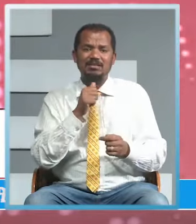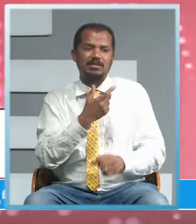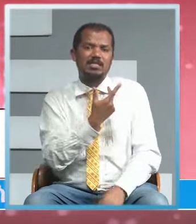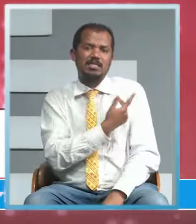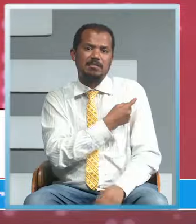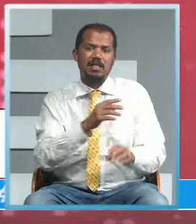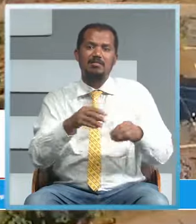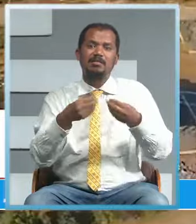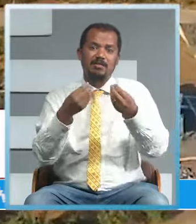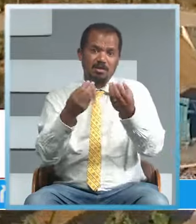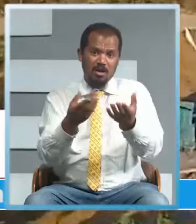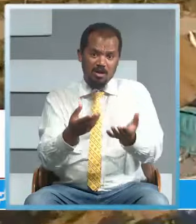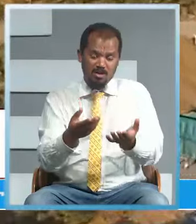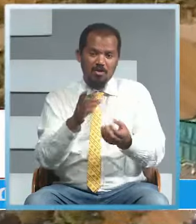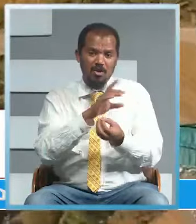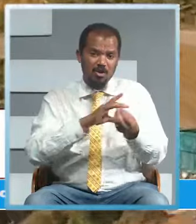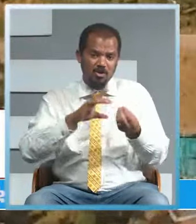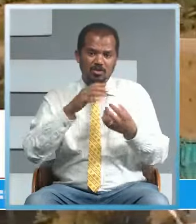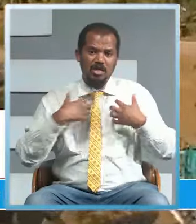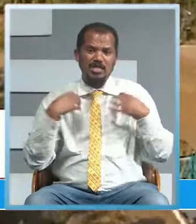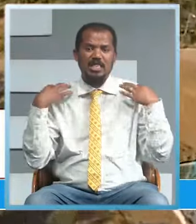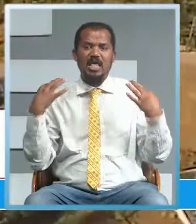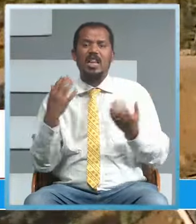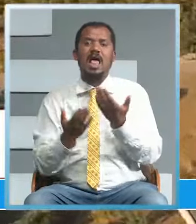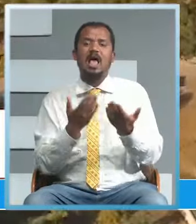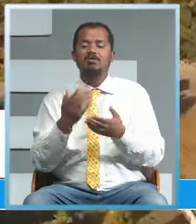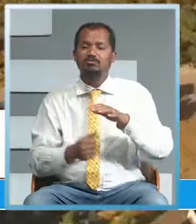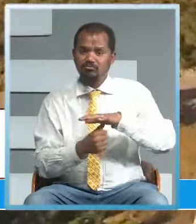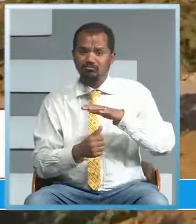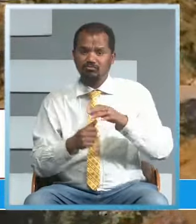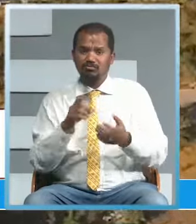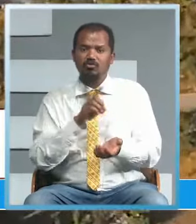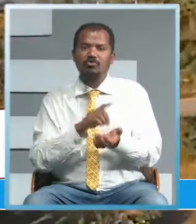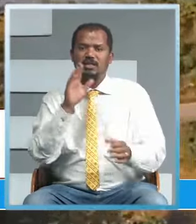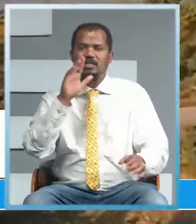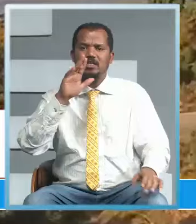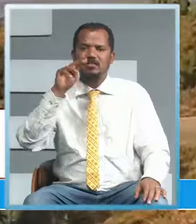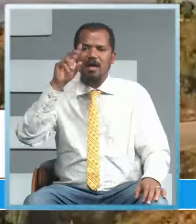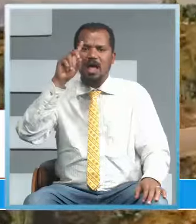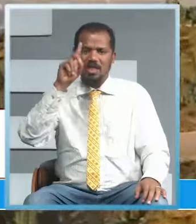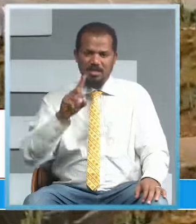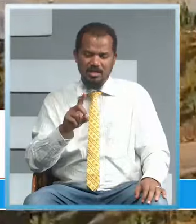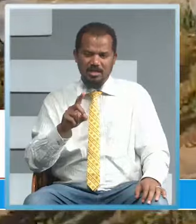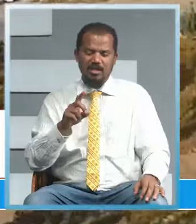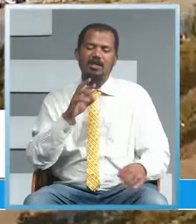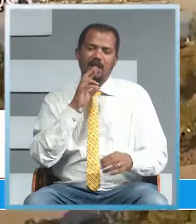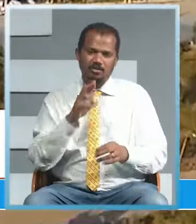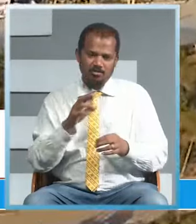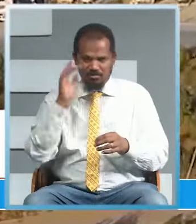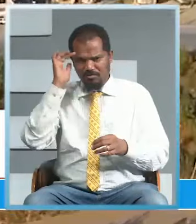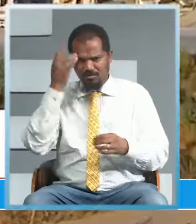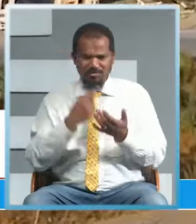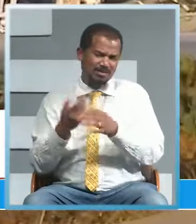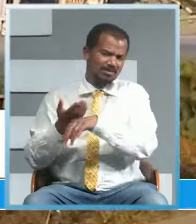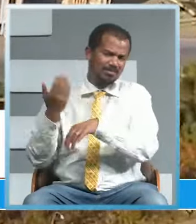ክትባት መሰጠቱን የገለጹት የክልሉ የእንስሳት ጤና አገልግሎት ዳይሬክተር ዶክተር ግርማይ ወልደ ስላሴ ናቸው። በሽታው